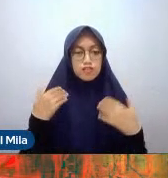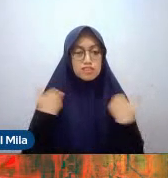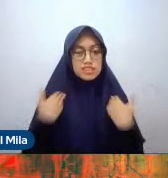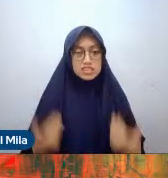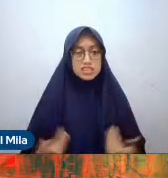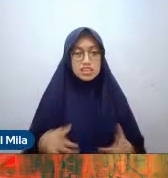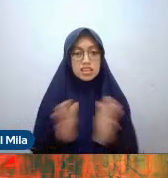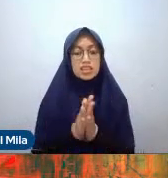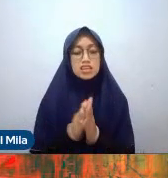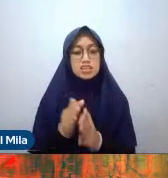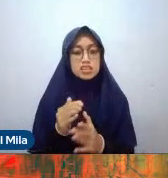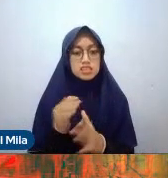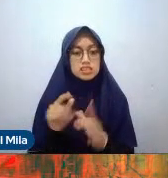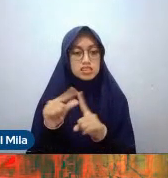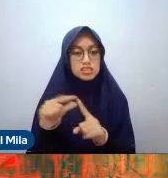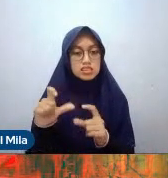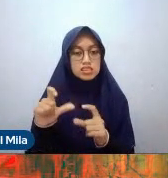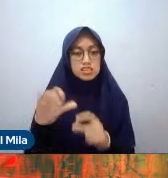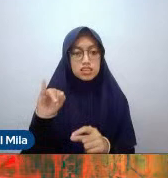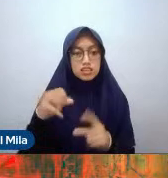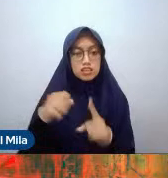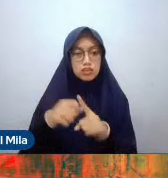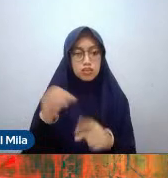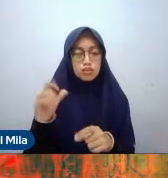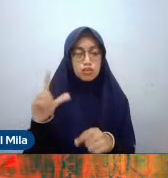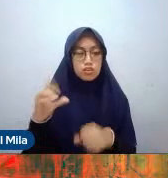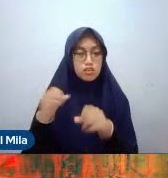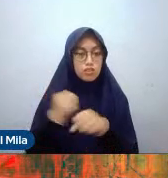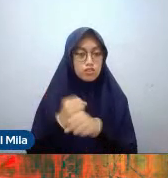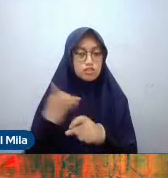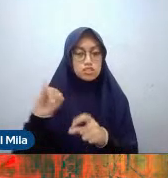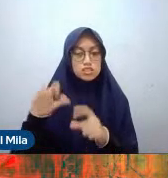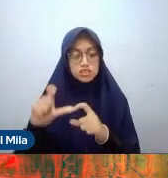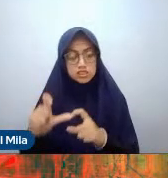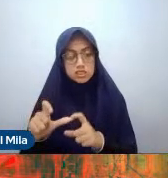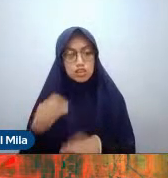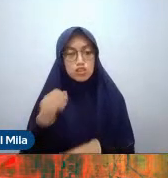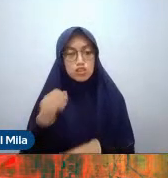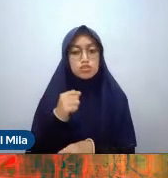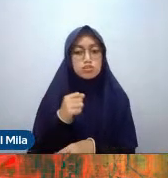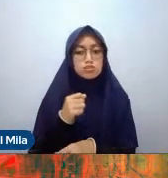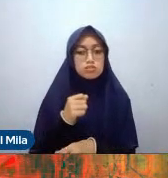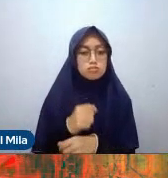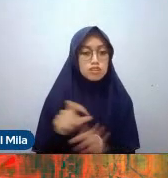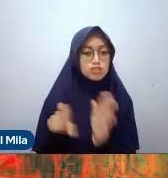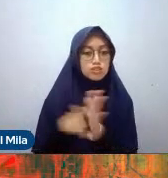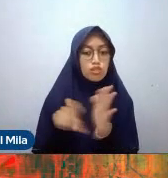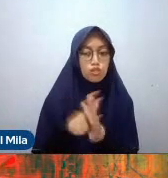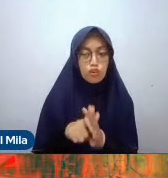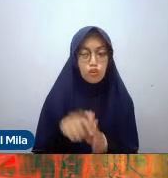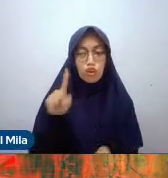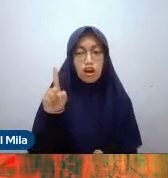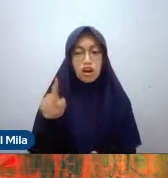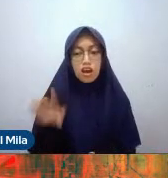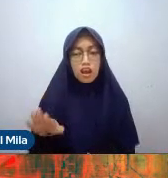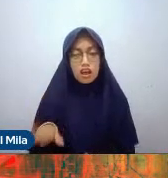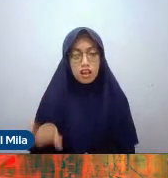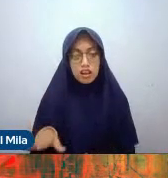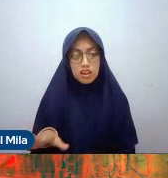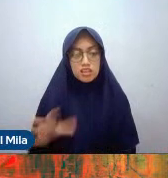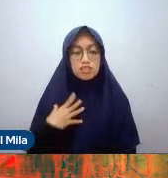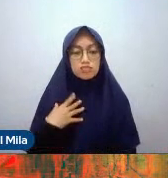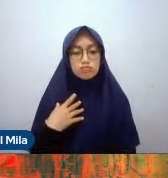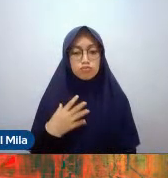fisik tadi, kalau misalnya anak yang gampang cemas, itu dia mudah berkeringat, jantungnya gampang berdebar-debar, itu ngerasa nggak